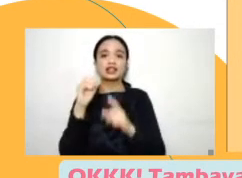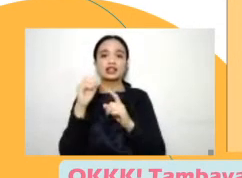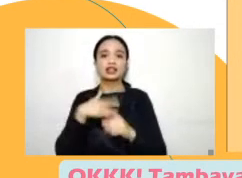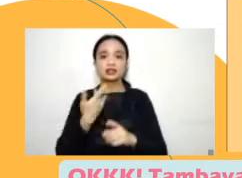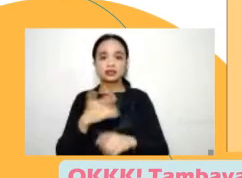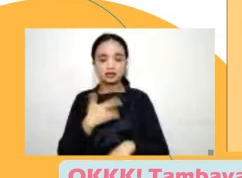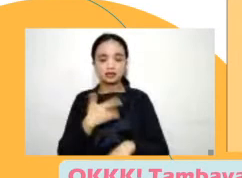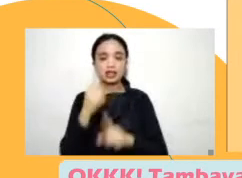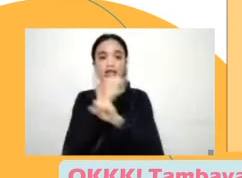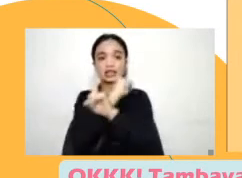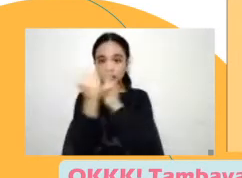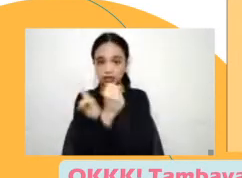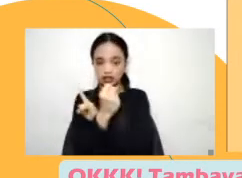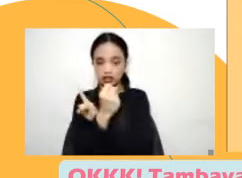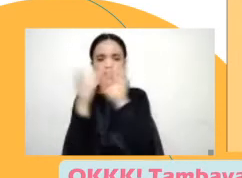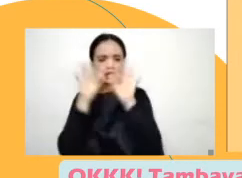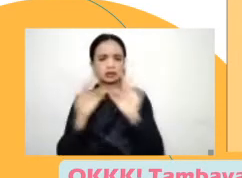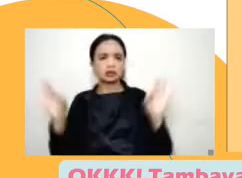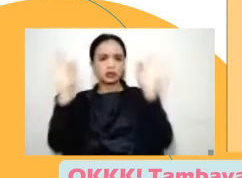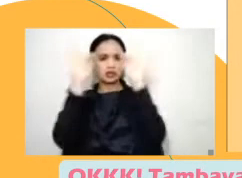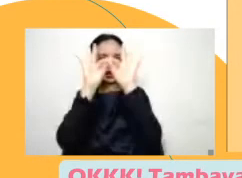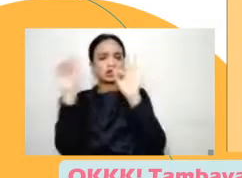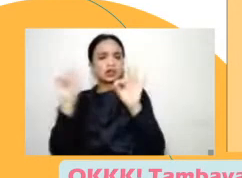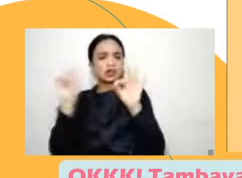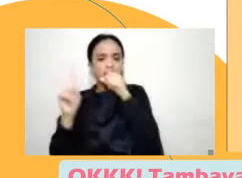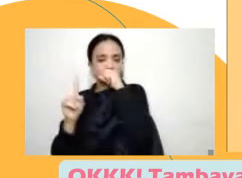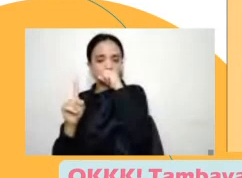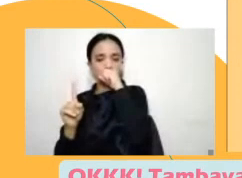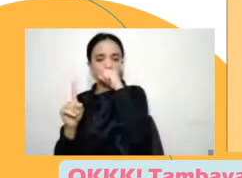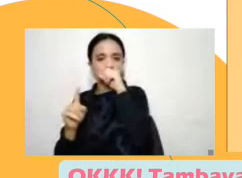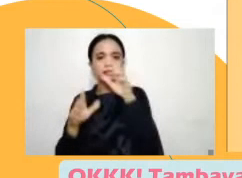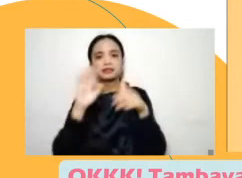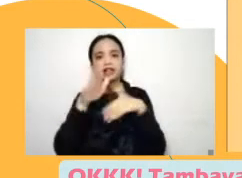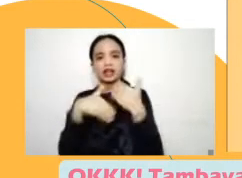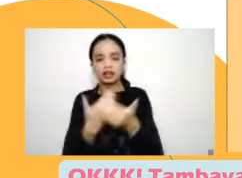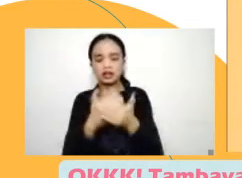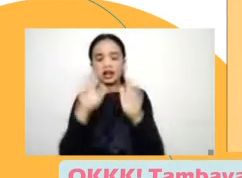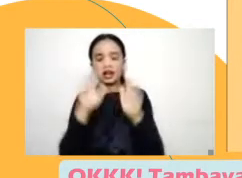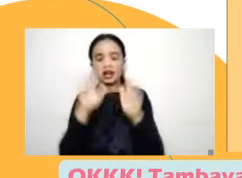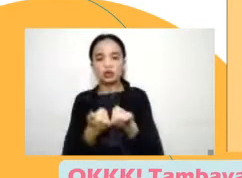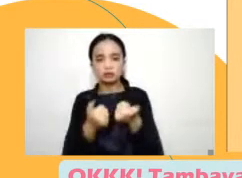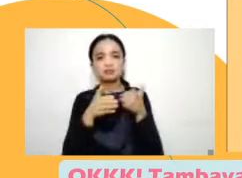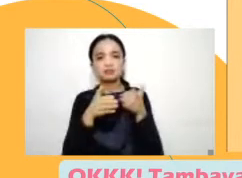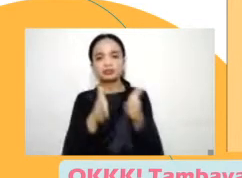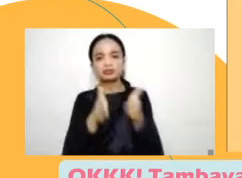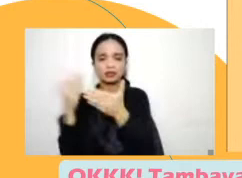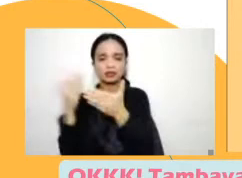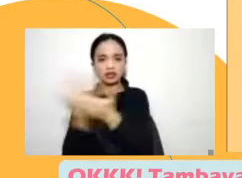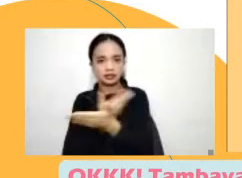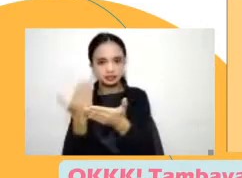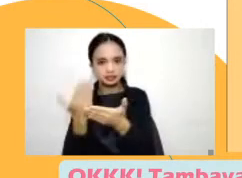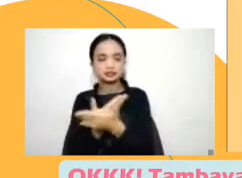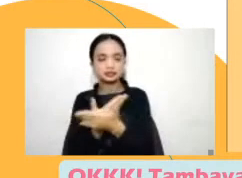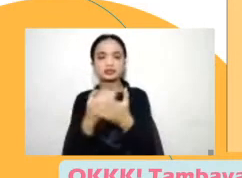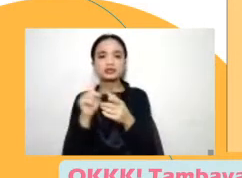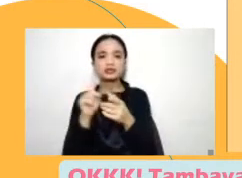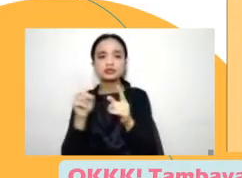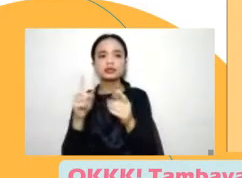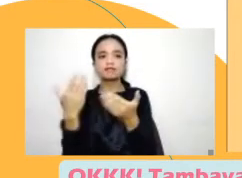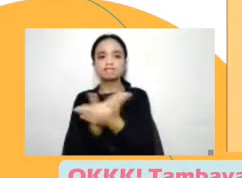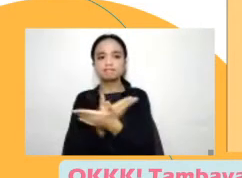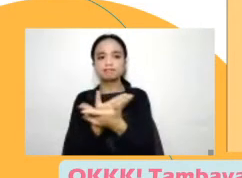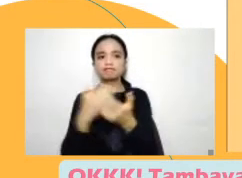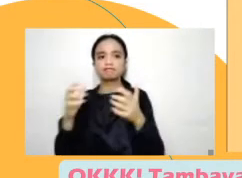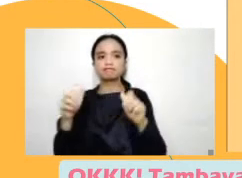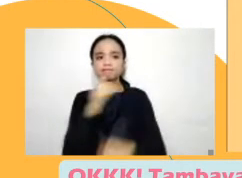Mahalaga din ang pamamahala sa mga bagong pamamaraan, pagsisimula at pagsasanay ng mga bagong